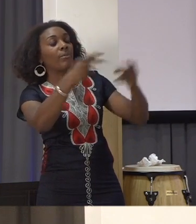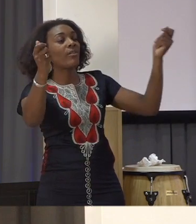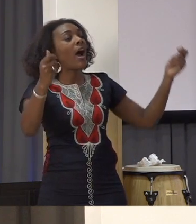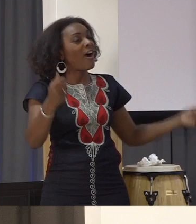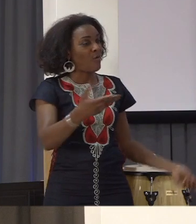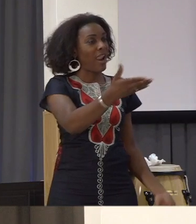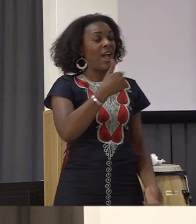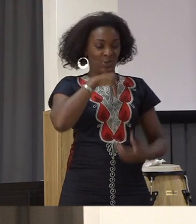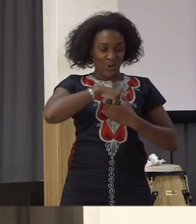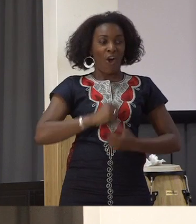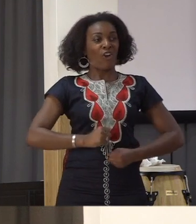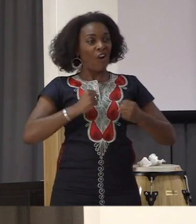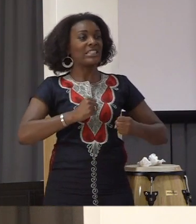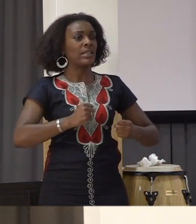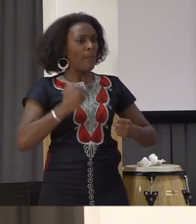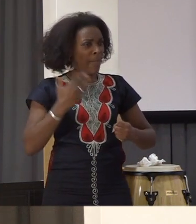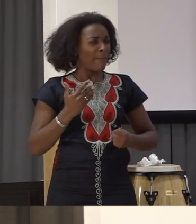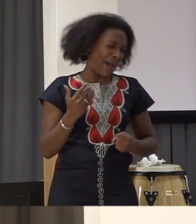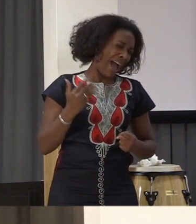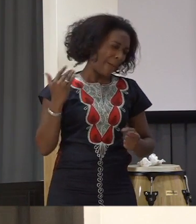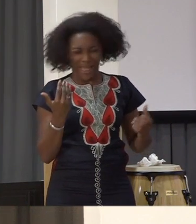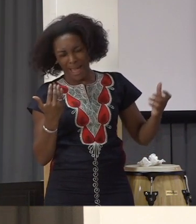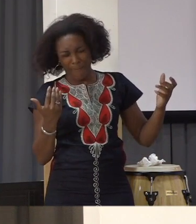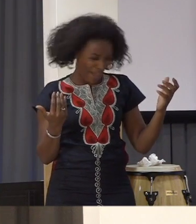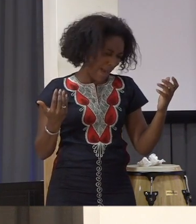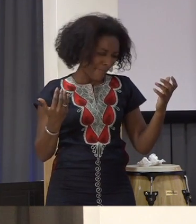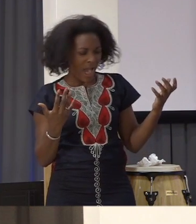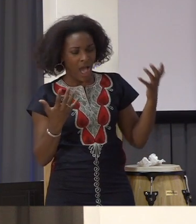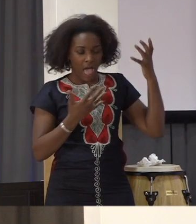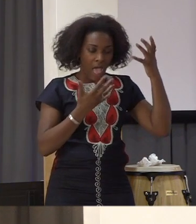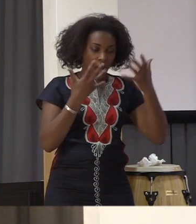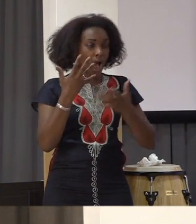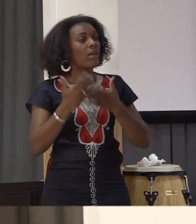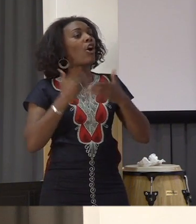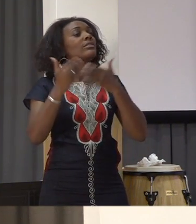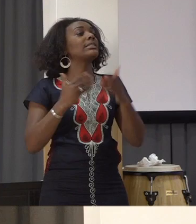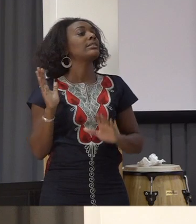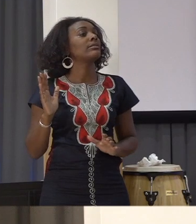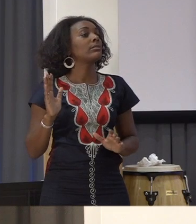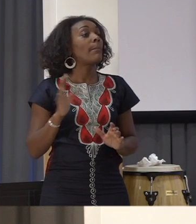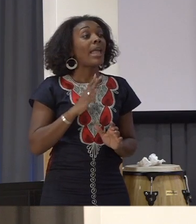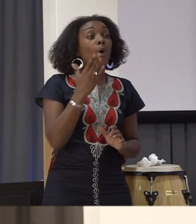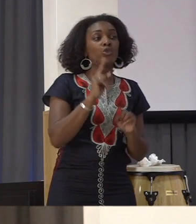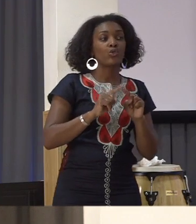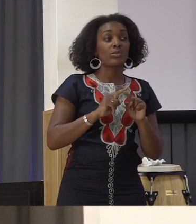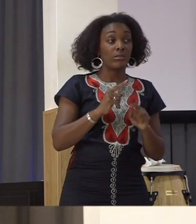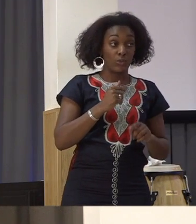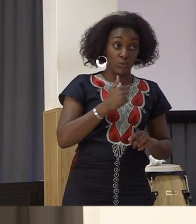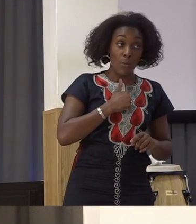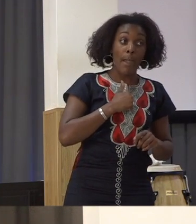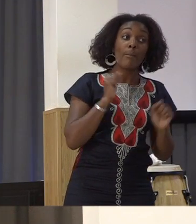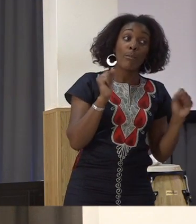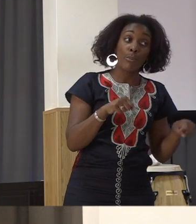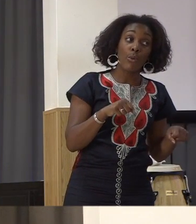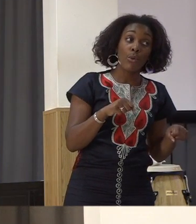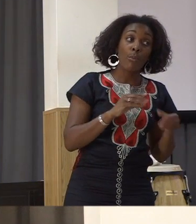endurance a grandi. Par contre, ce n'est pas pareil pour les épreuves, je ferai la distinction, les épreuves dans lesquelles nous nous jetons. Il y a